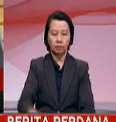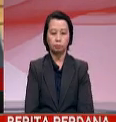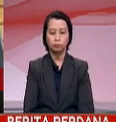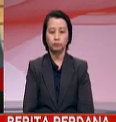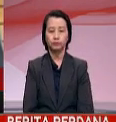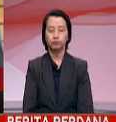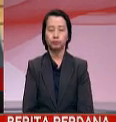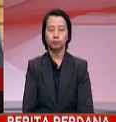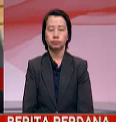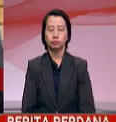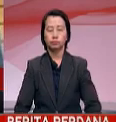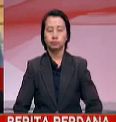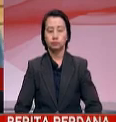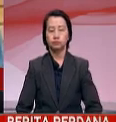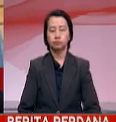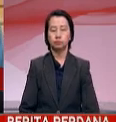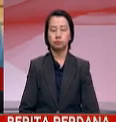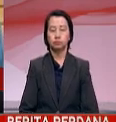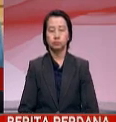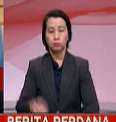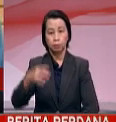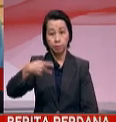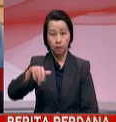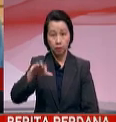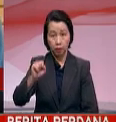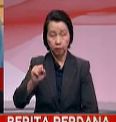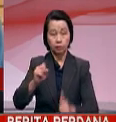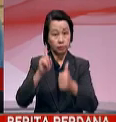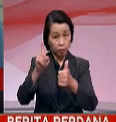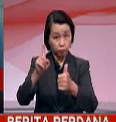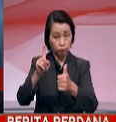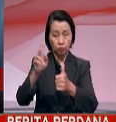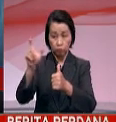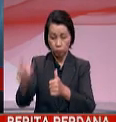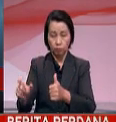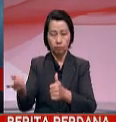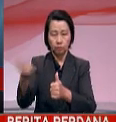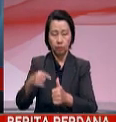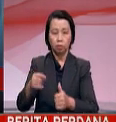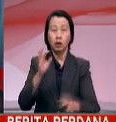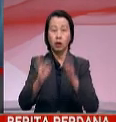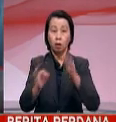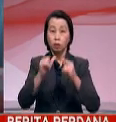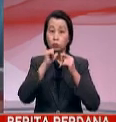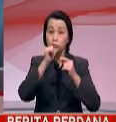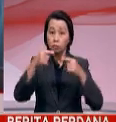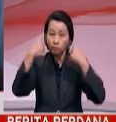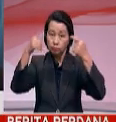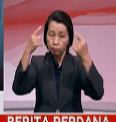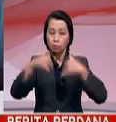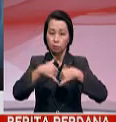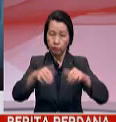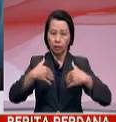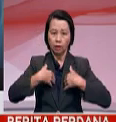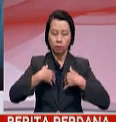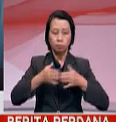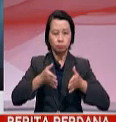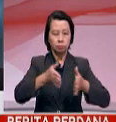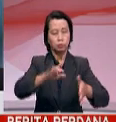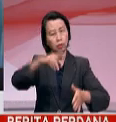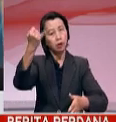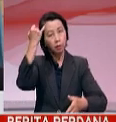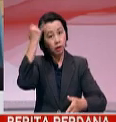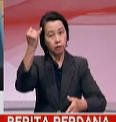PKS untuk berbuat demikian, itu satu. Dan kemudiannya, apakah sekarang kalau ini tidak berjaya, masih ada jalan, iaitu